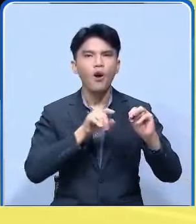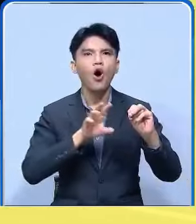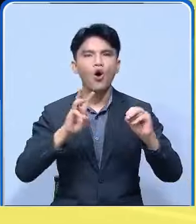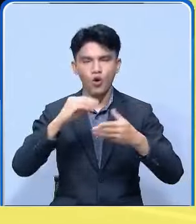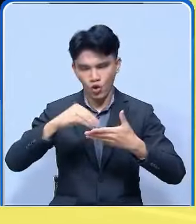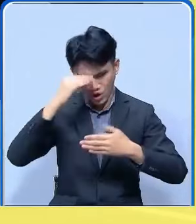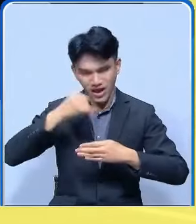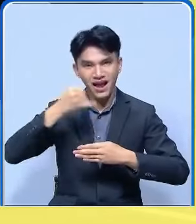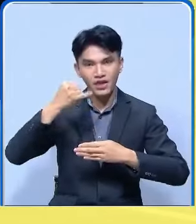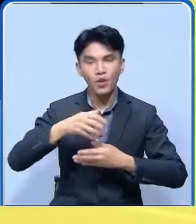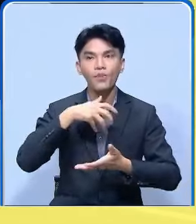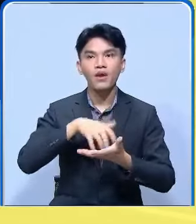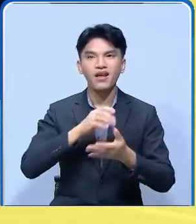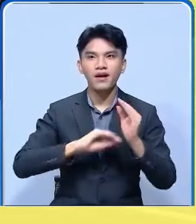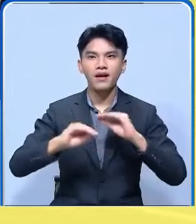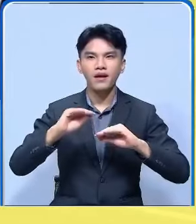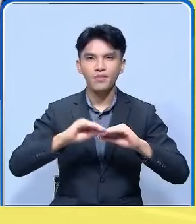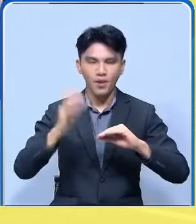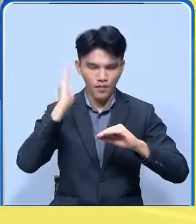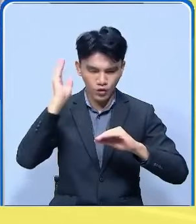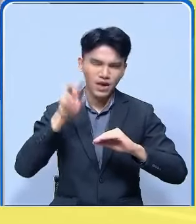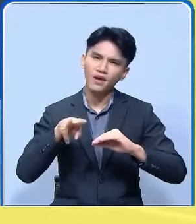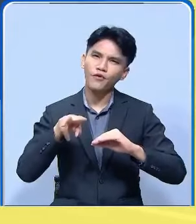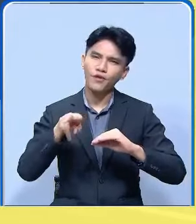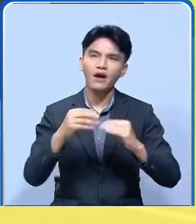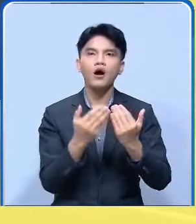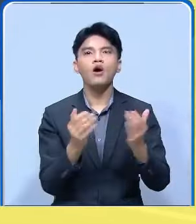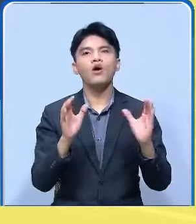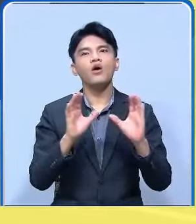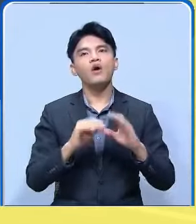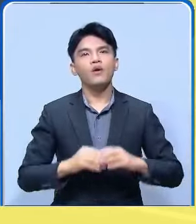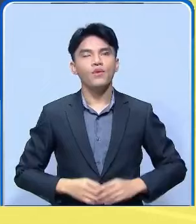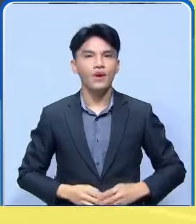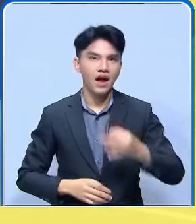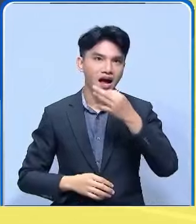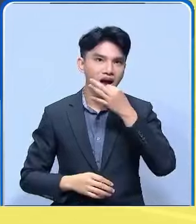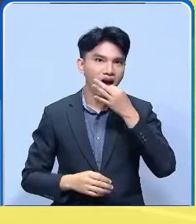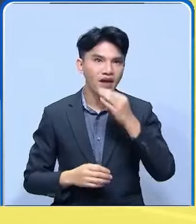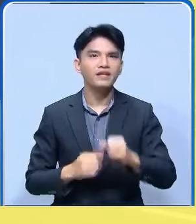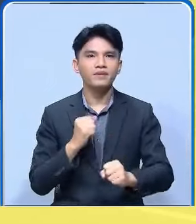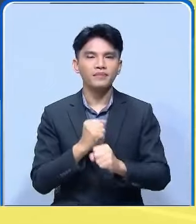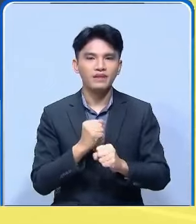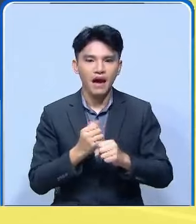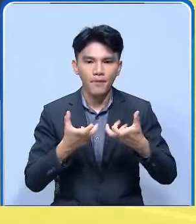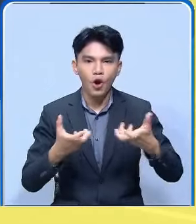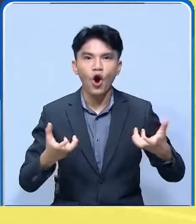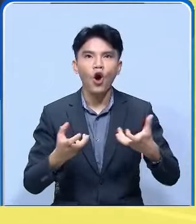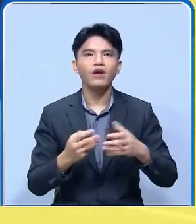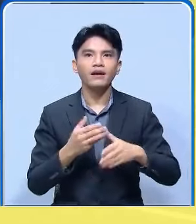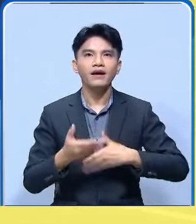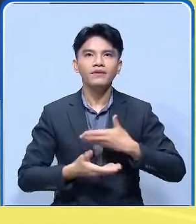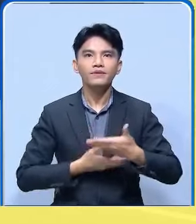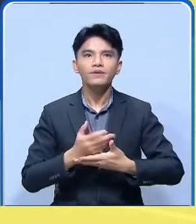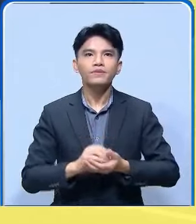ธอก็ยังบอกเพิ่มเติมบอกว่าเธอเนี่ยคบหากับผู้ชายคนหนึ่งครอบครัวประกอบอาชีพผลิตเฟอร์นิเจอร์ไม้ก็นำสินค้ามาปล่อยขายผ่านโ